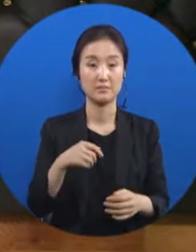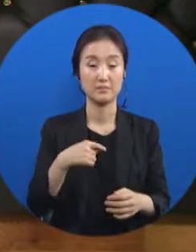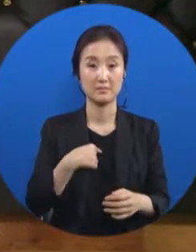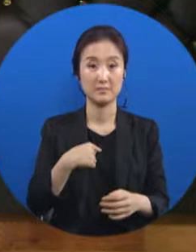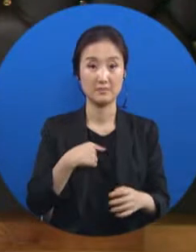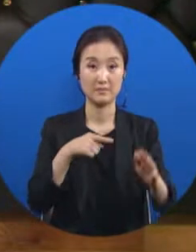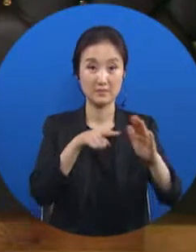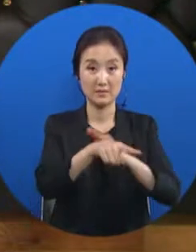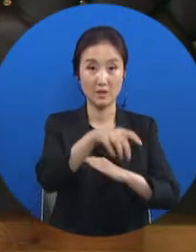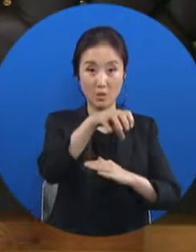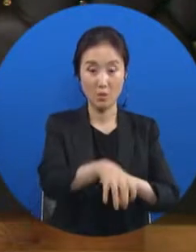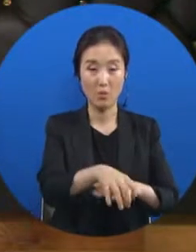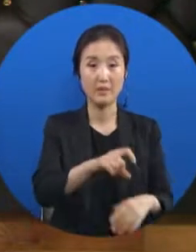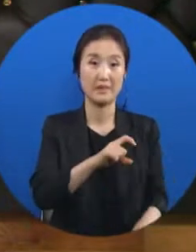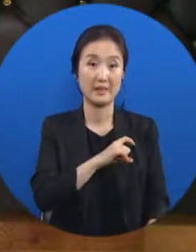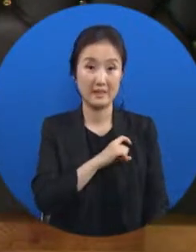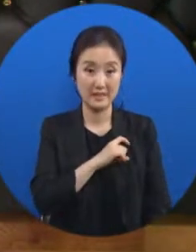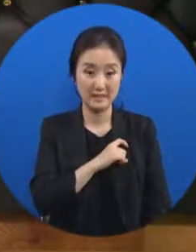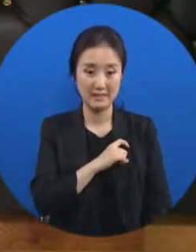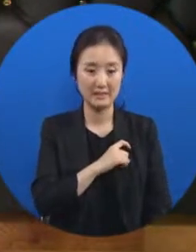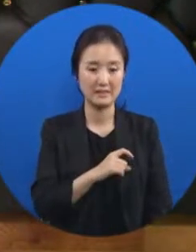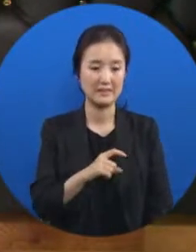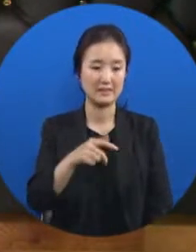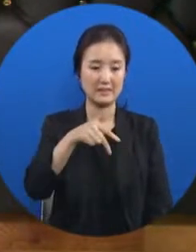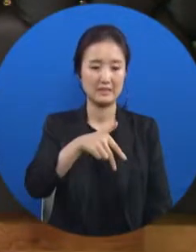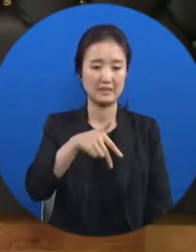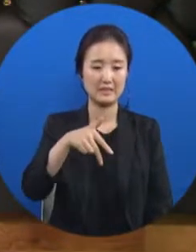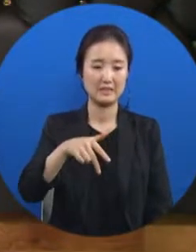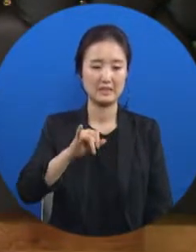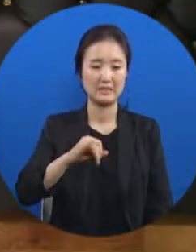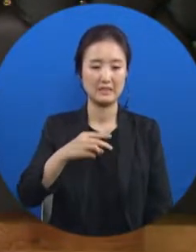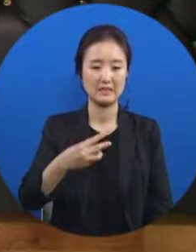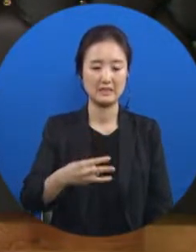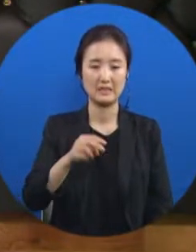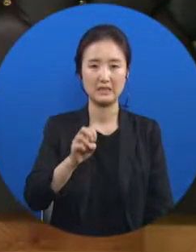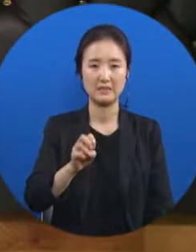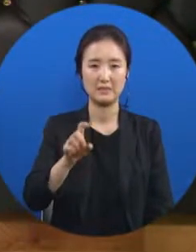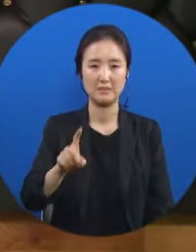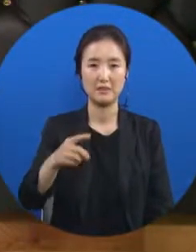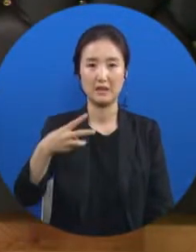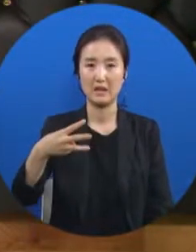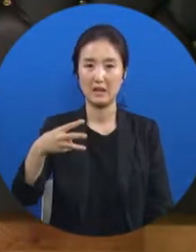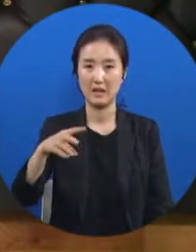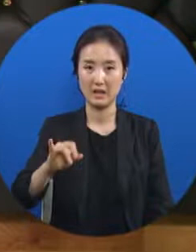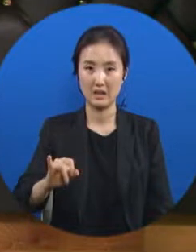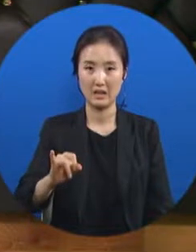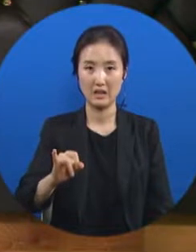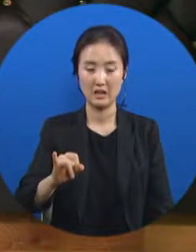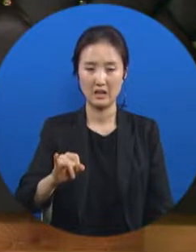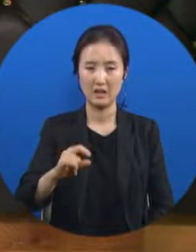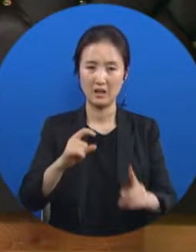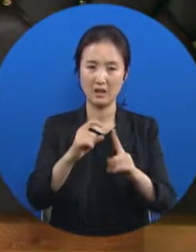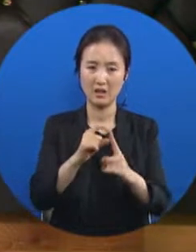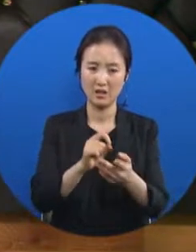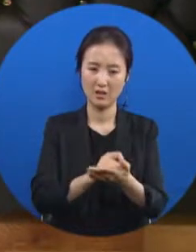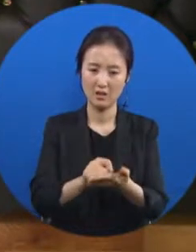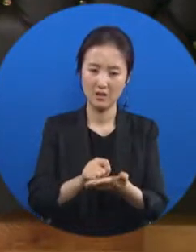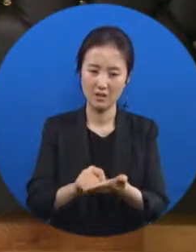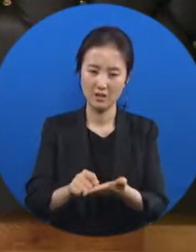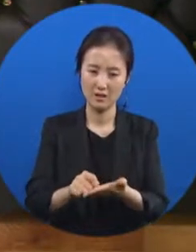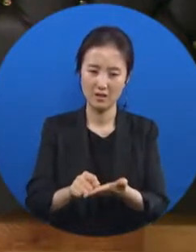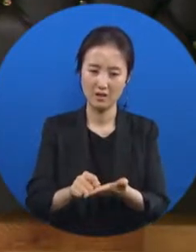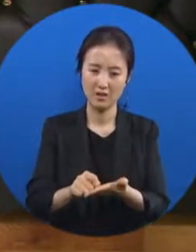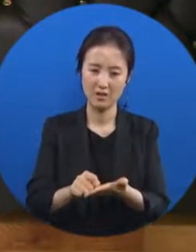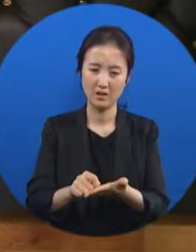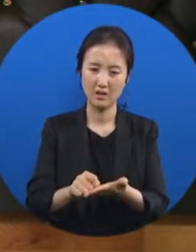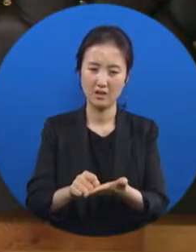나요. 왜? 그게 방글라데시의 찔마리라는 곳인데 또 이제 찔마리라고 썼다가 야, 이거 또 방송에